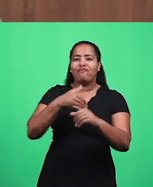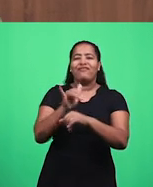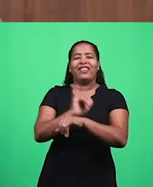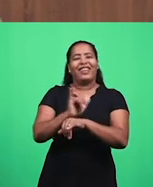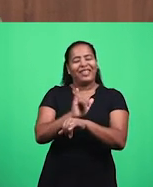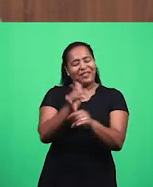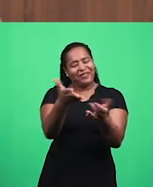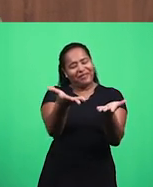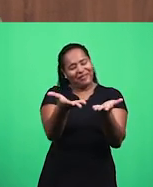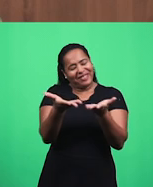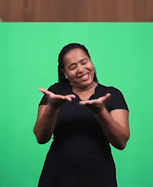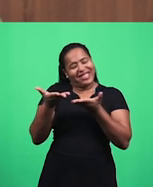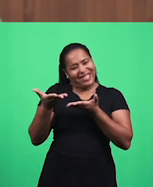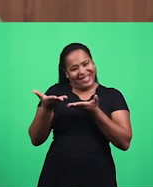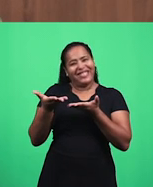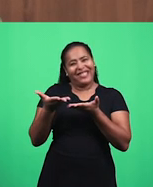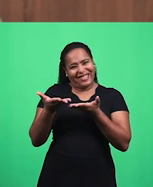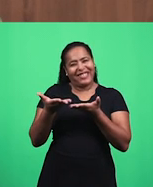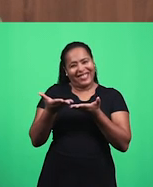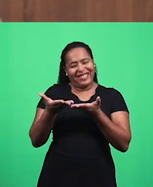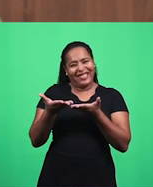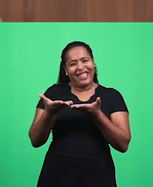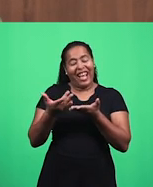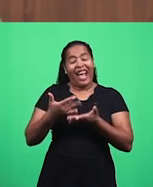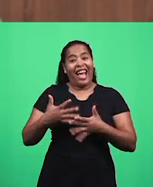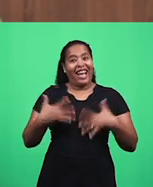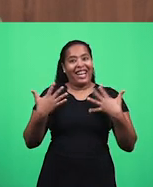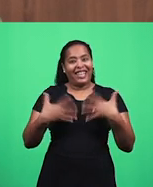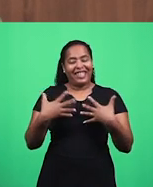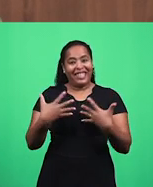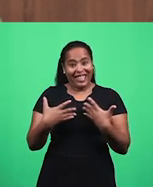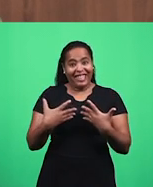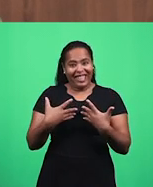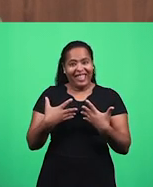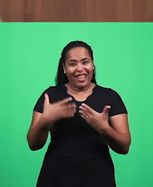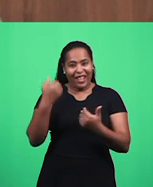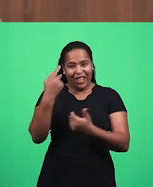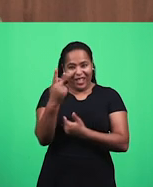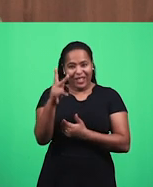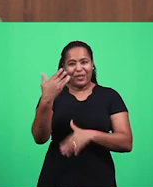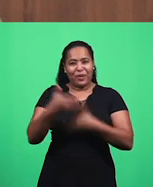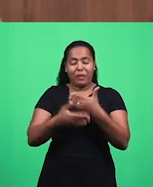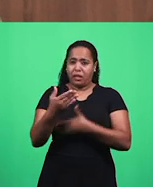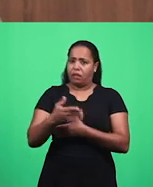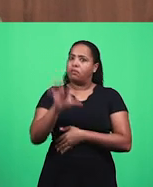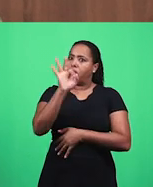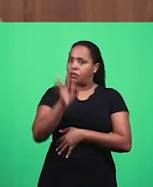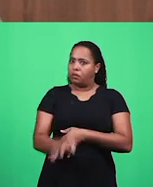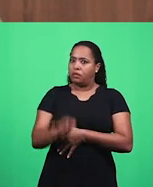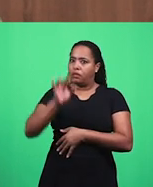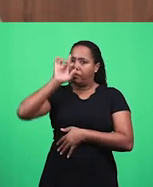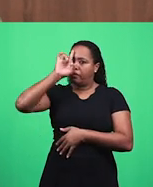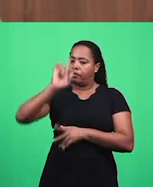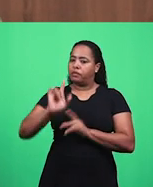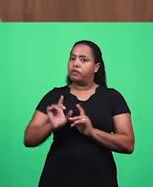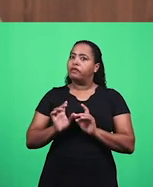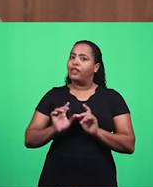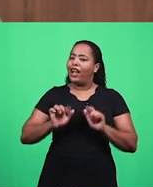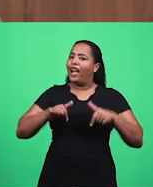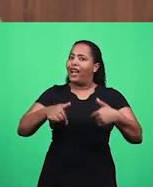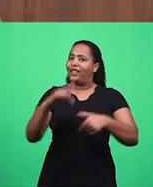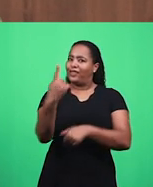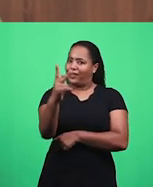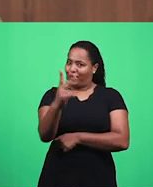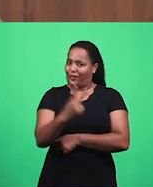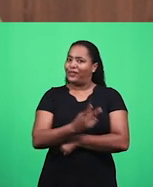подключаетесь на нашем канале на YouTube. Добро пожаловать! Для нас большая радость, что вы с нами. И, конечно же, Господь